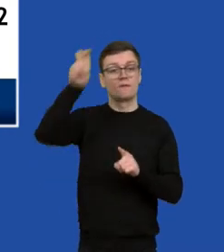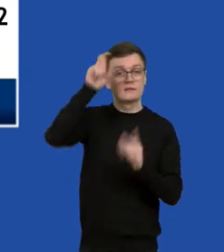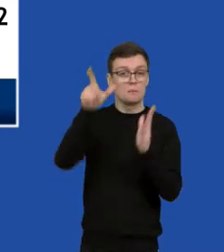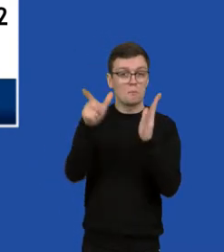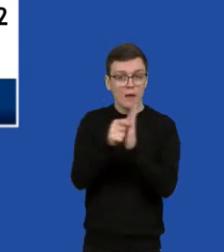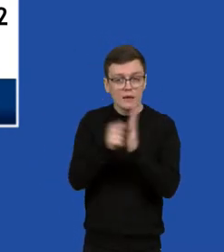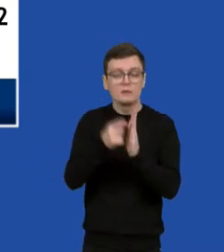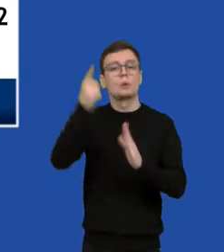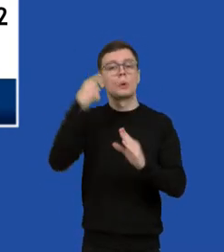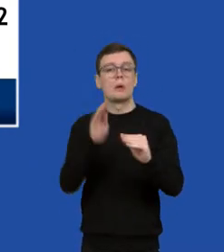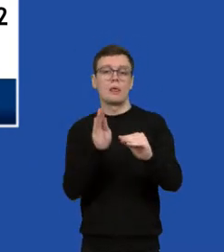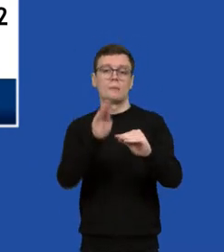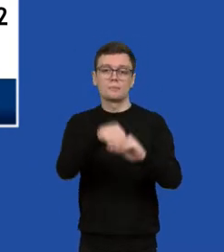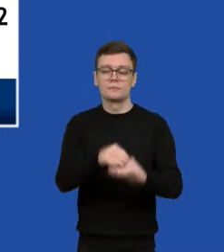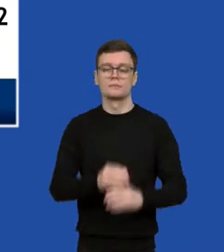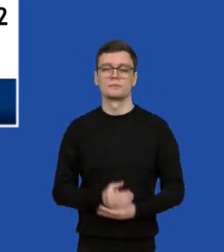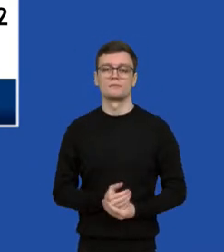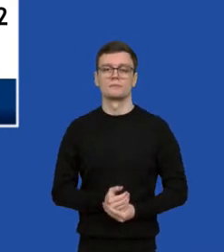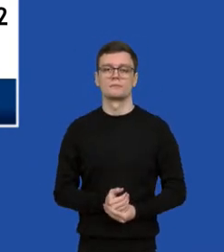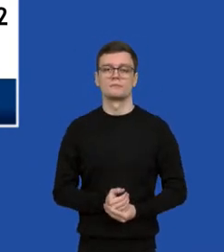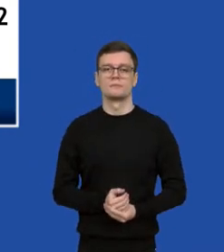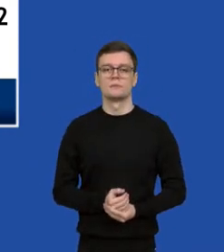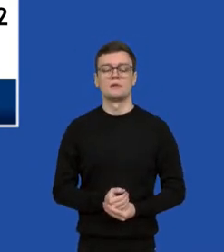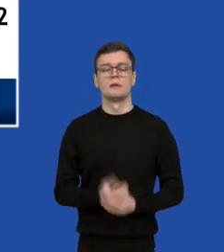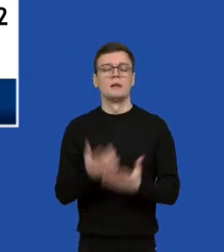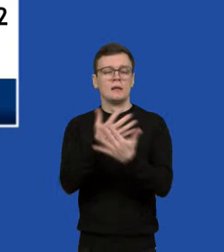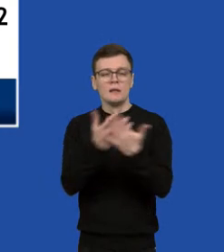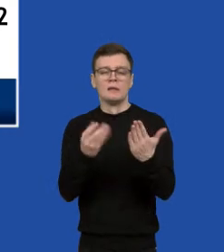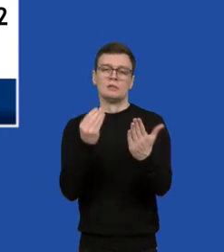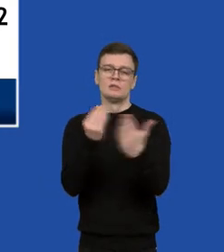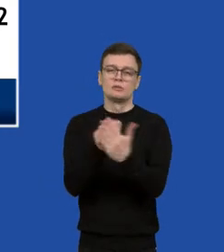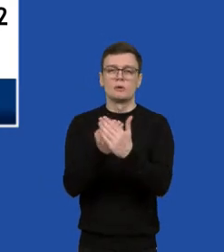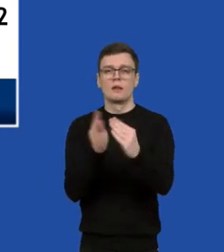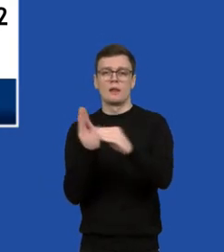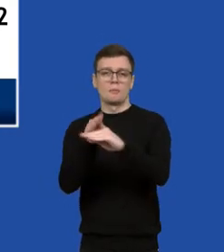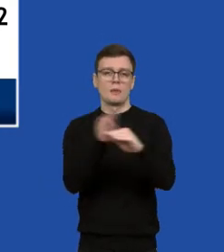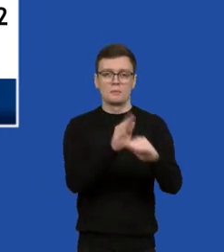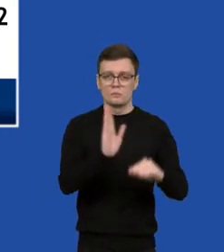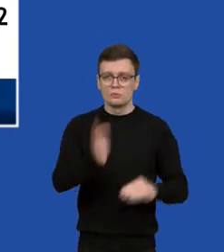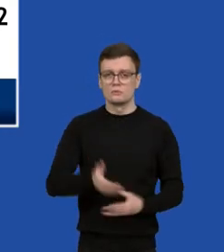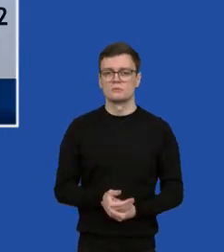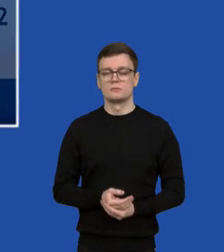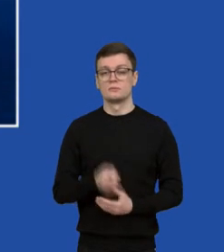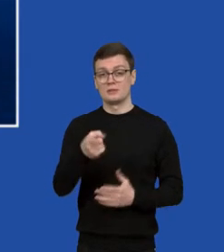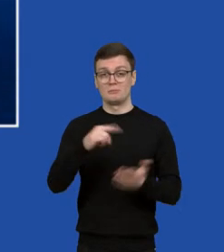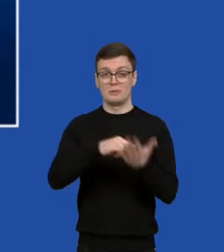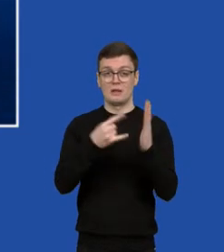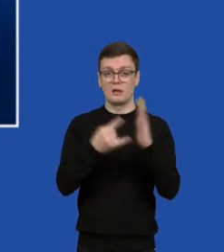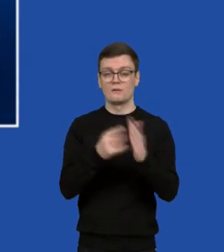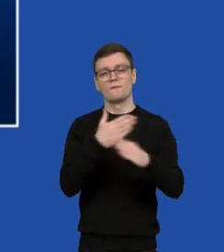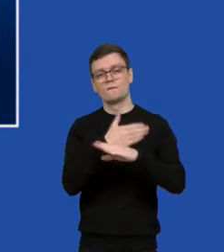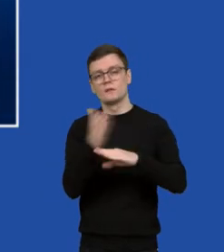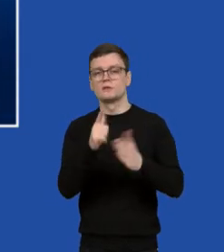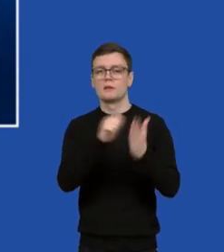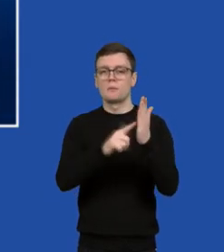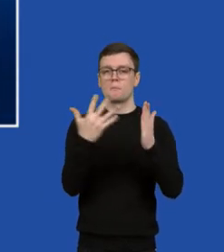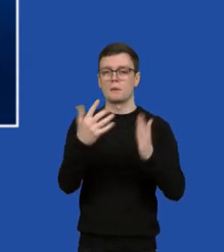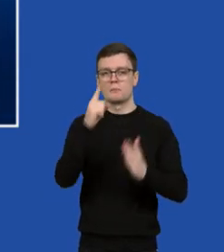ir kitas išmokas, tam yra numatyta virš 75 milijonų eurų.